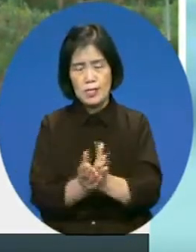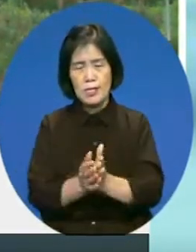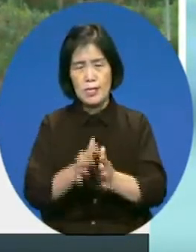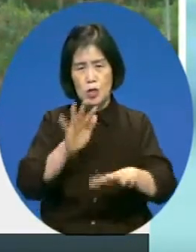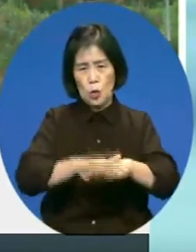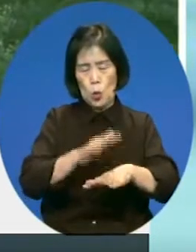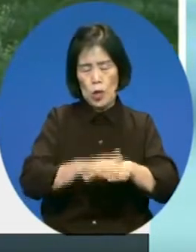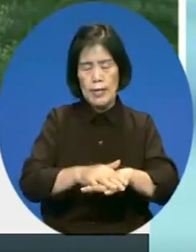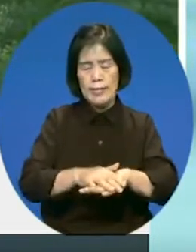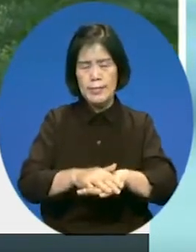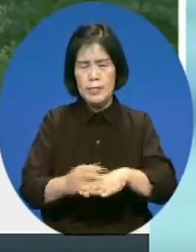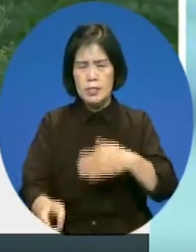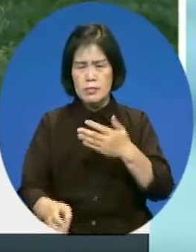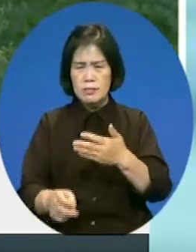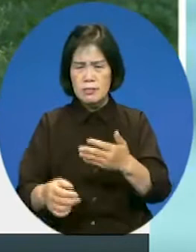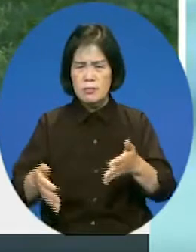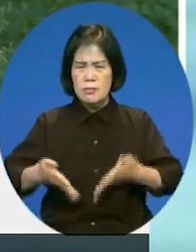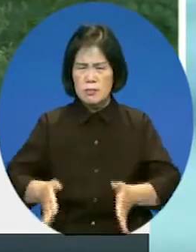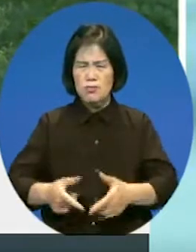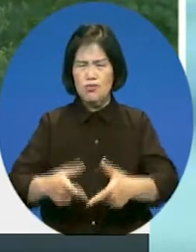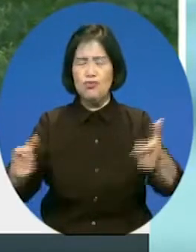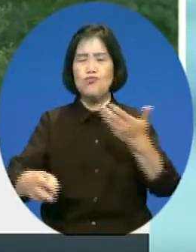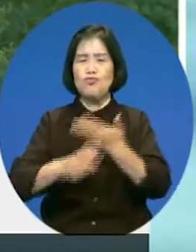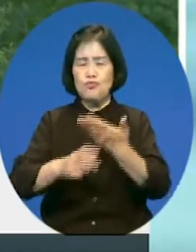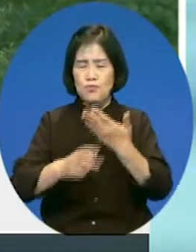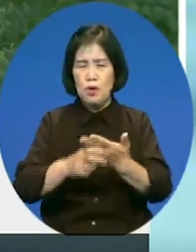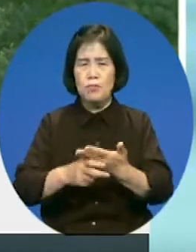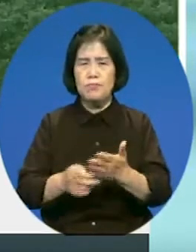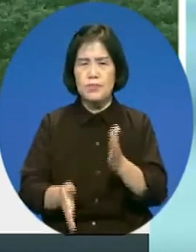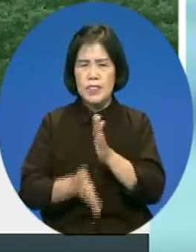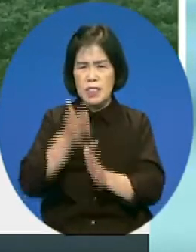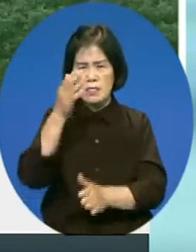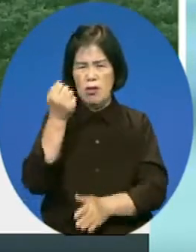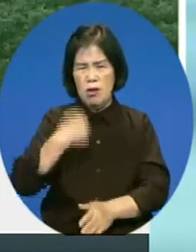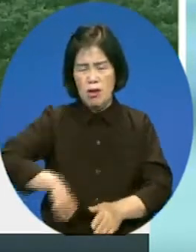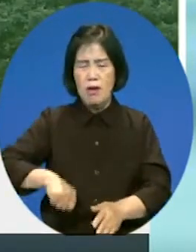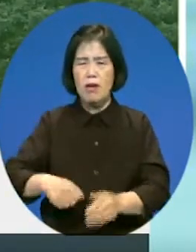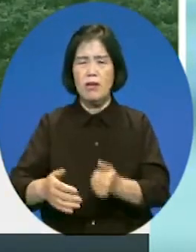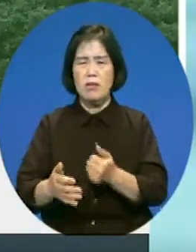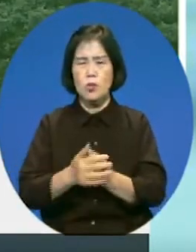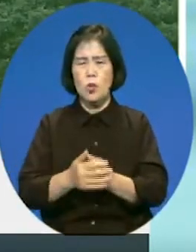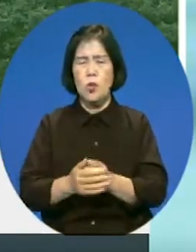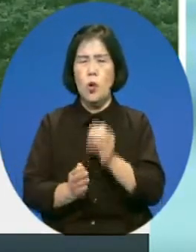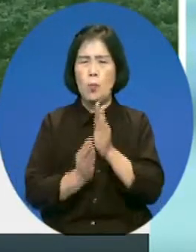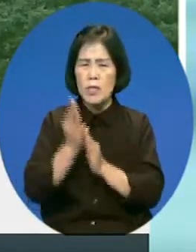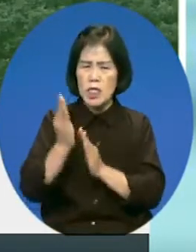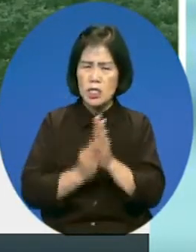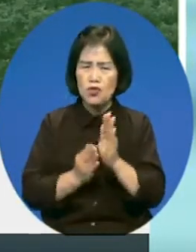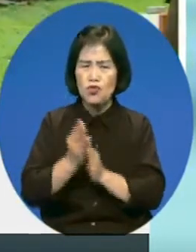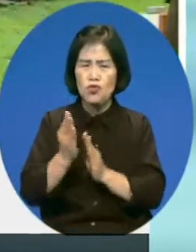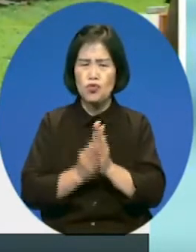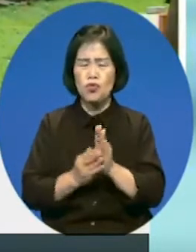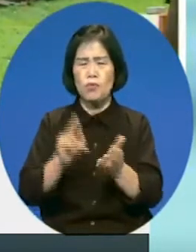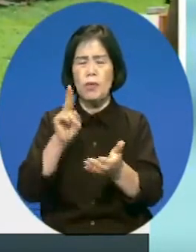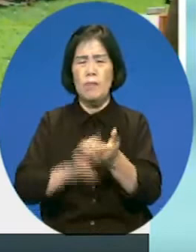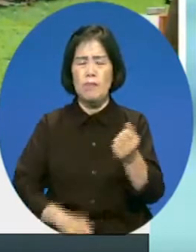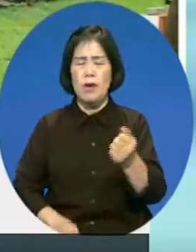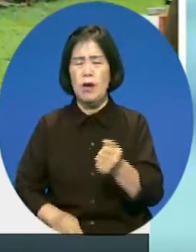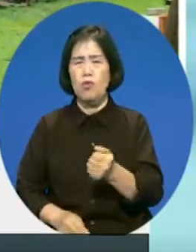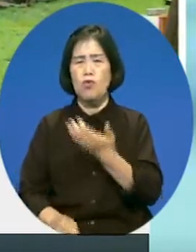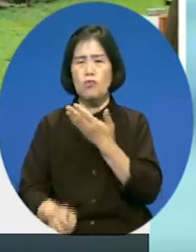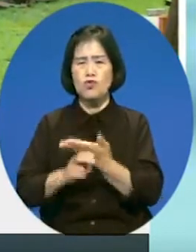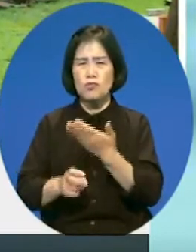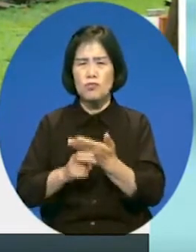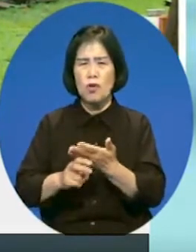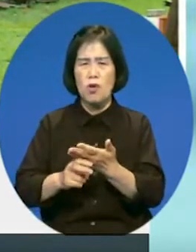농가는 불법 증식 그리고 시설 개선이 이 미이행뿐만 아니라 공기를 활용한 비누를 판매하고 그 불법 곰